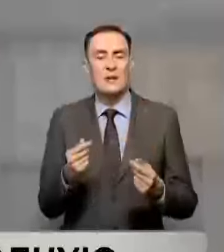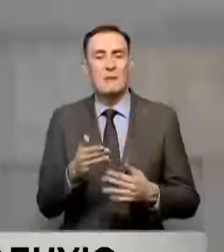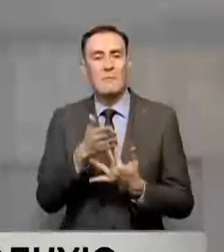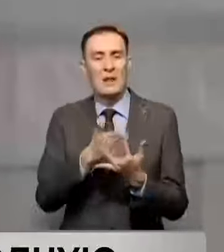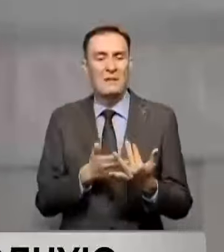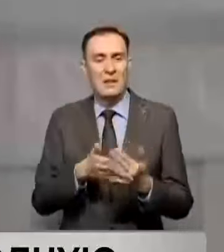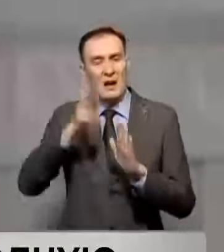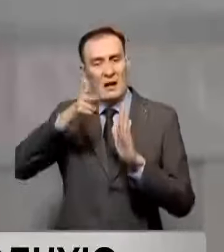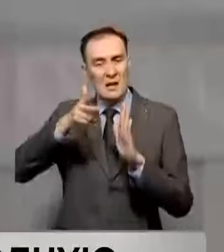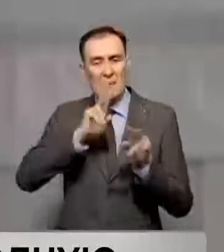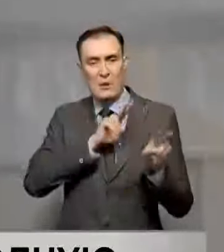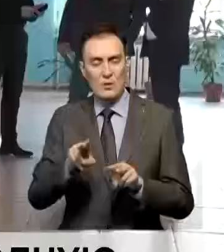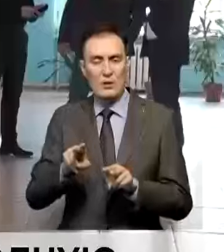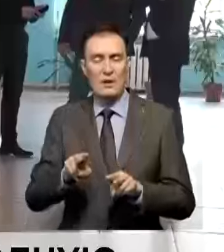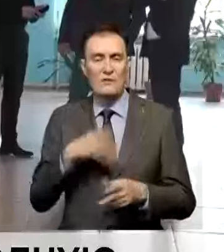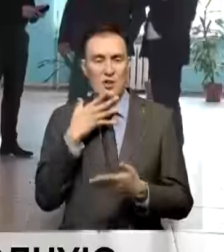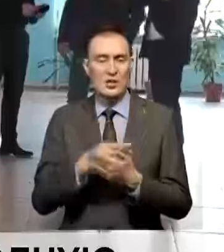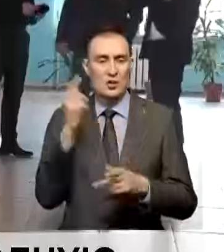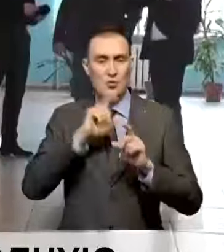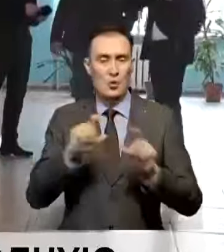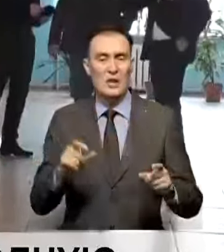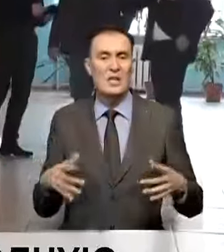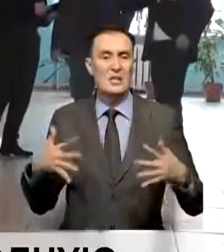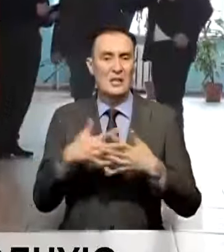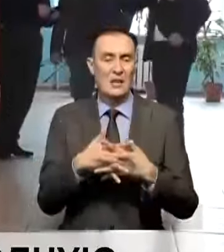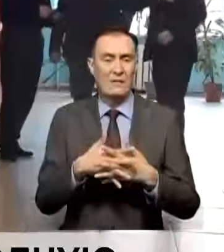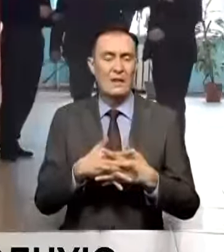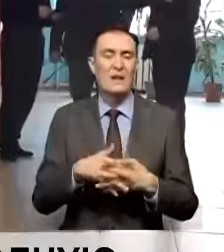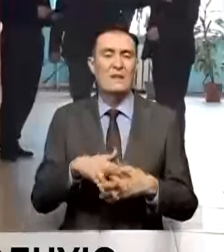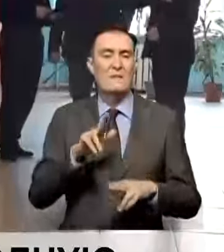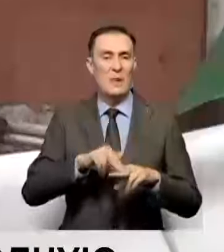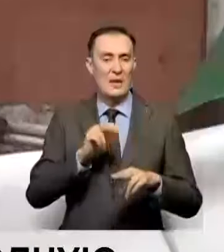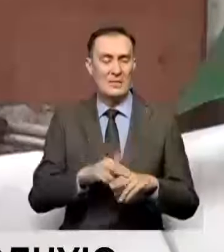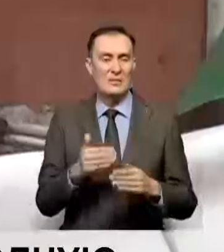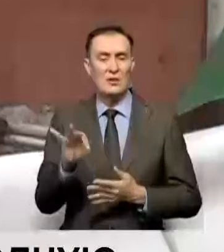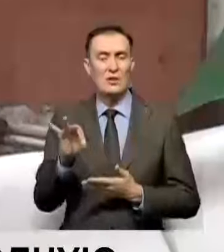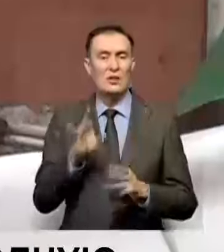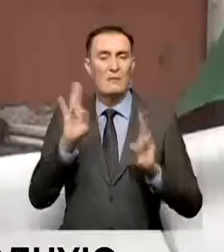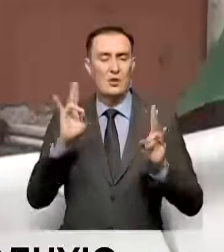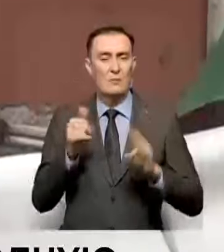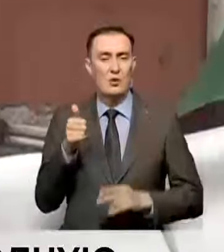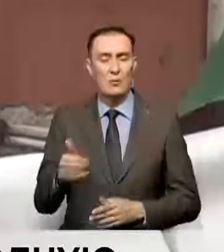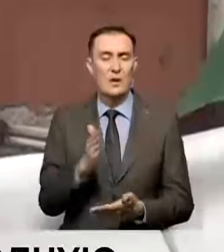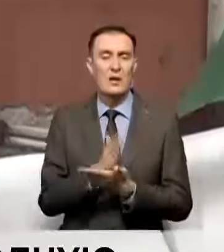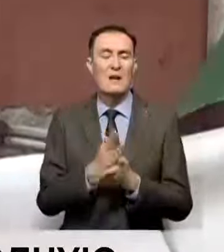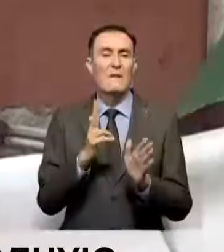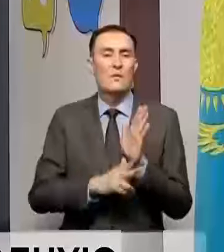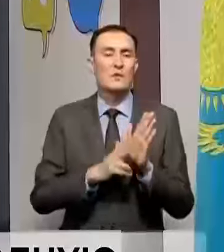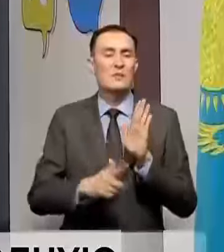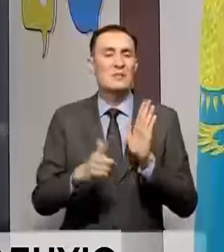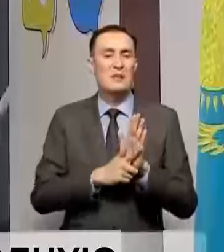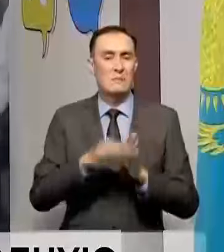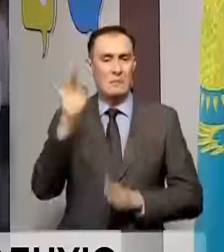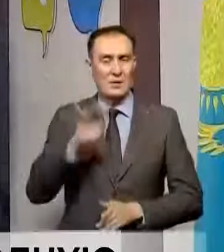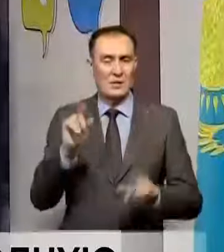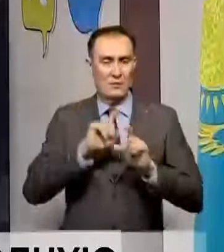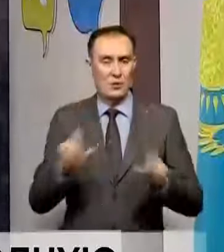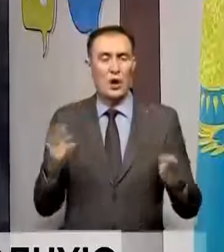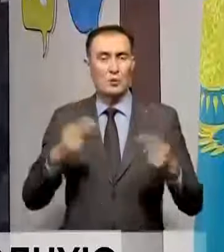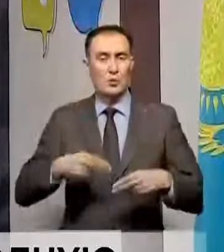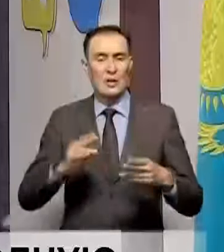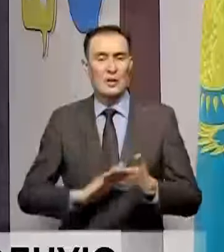половина камер наблюдения в частных школах интегрирована с ЦОУ полиции. Сегодня тревожными кнопками оснащены 87% школ, а